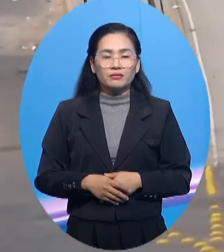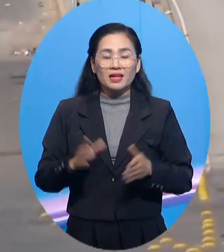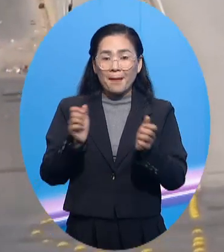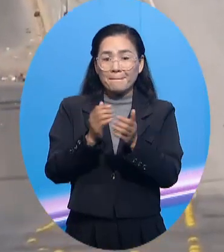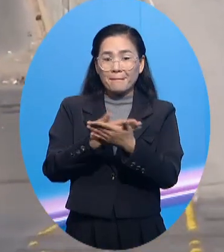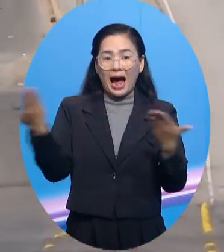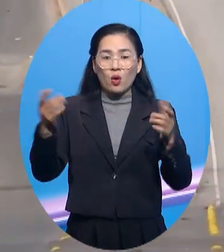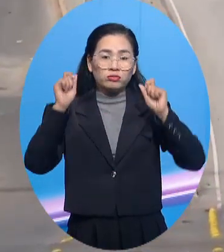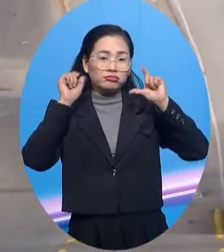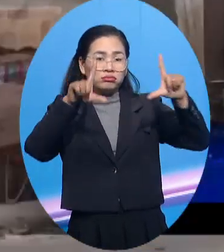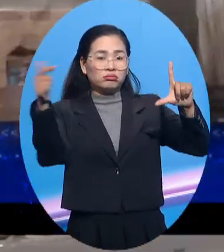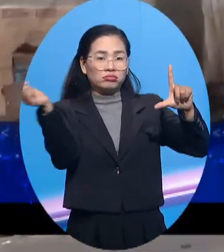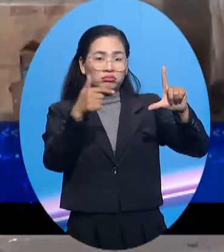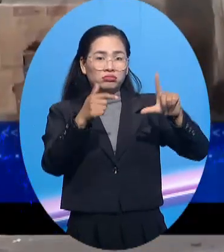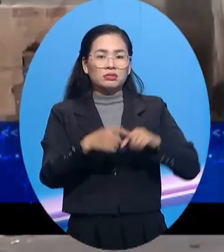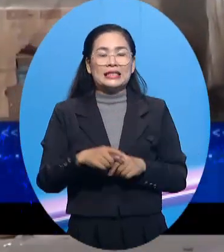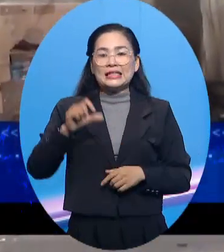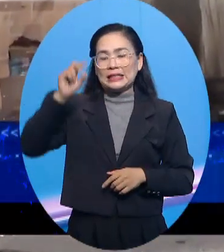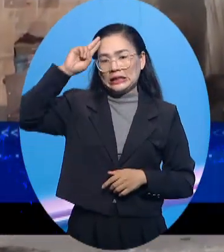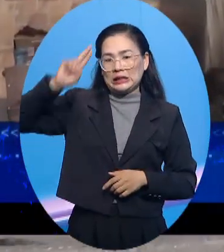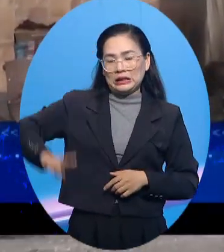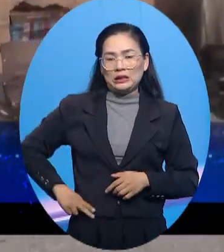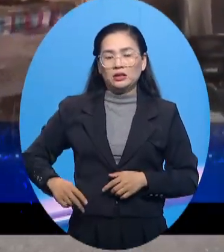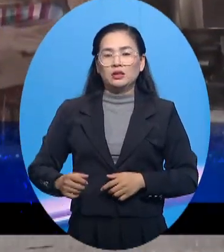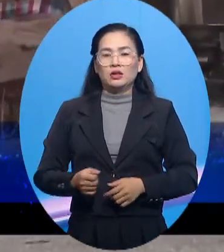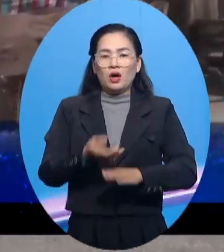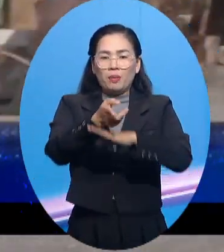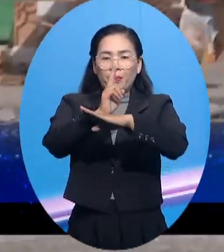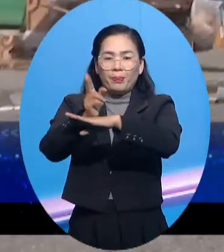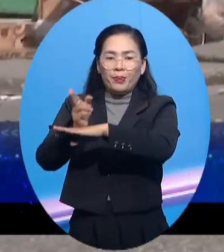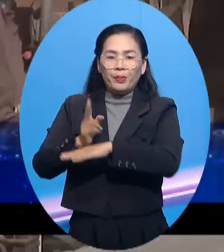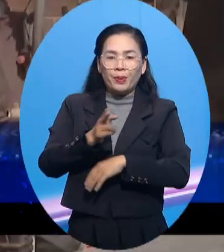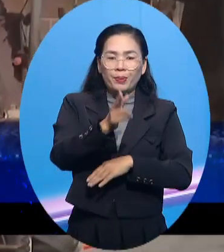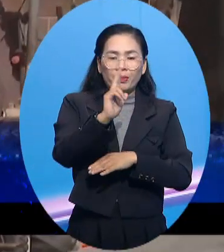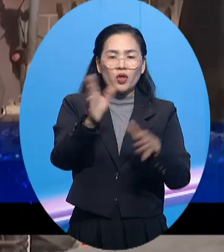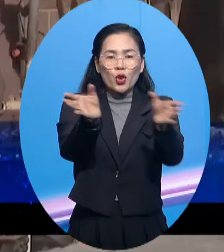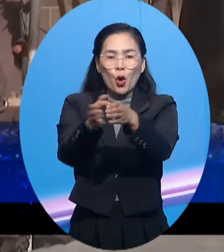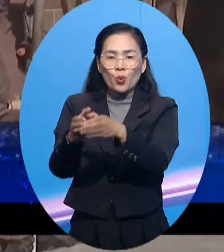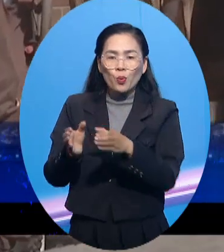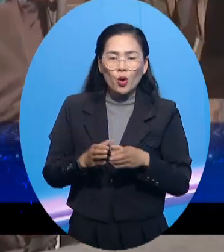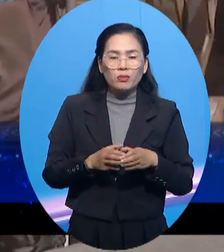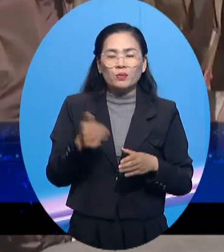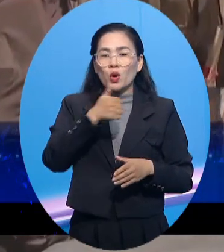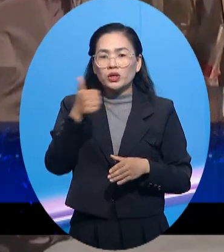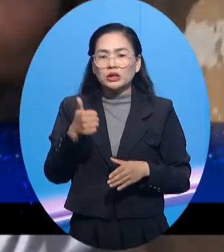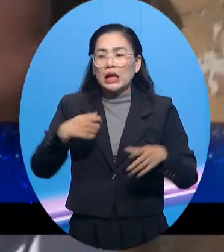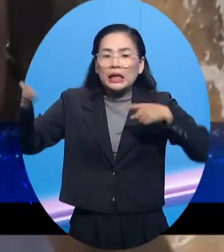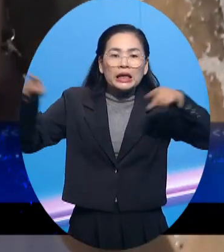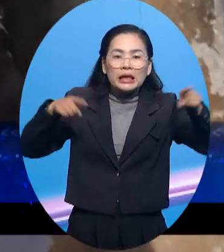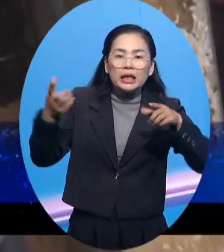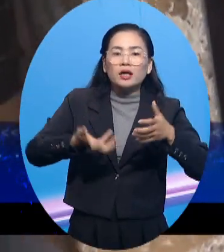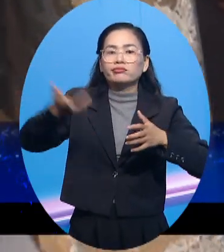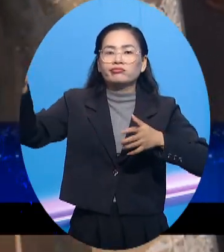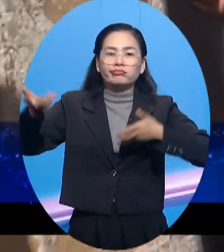Theo hãng AP, ngày 11 tháng 11, các sĩ quan được trang bị vũ khí hạng nặng đã đối phó với các băng đảng, trong khi người dân phải di tản khỏi khu